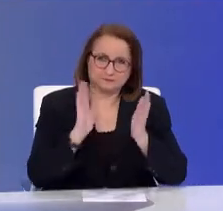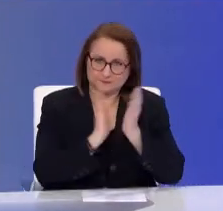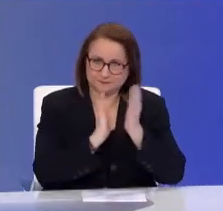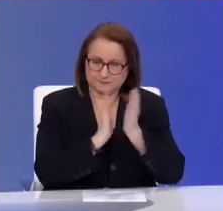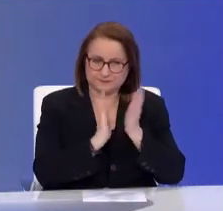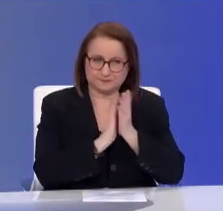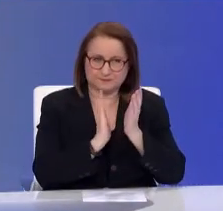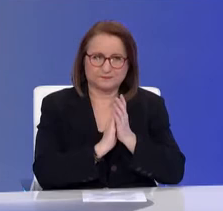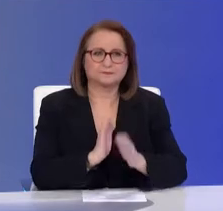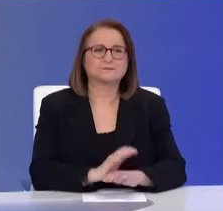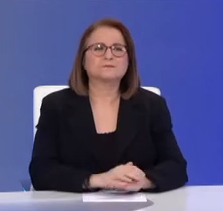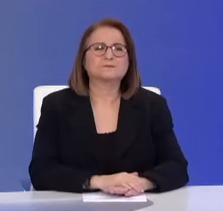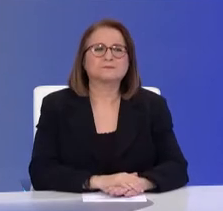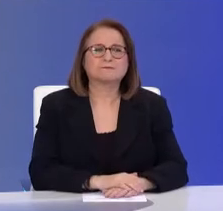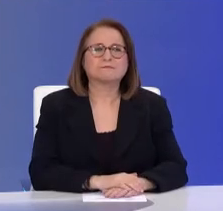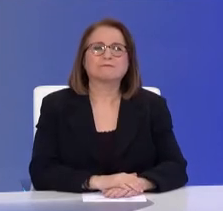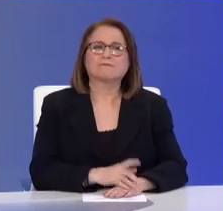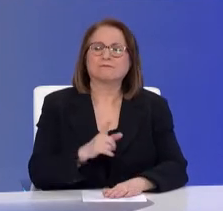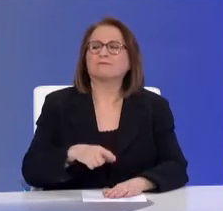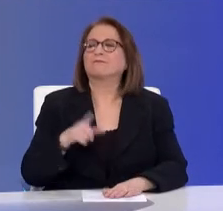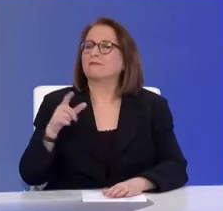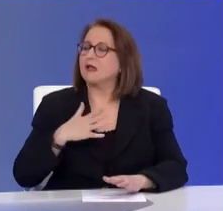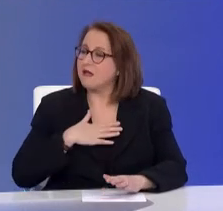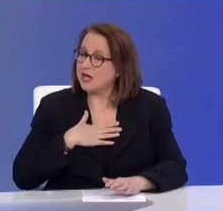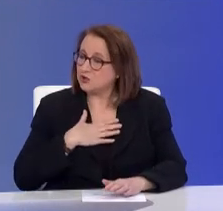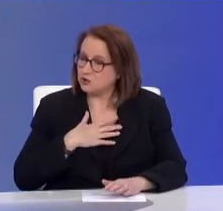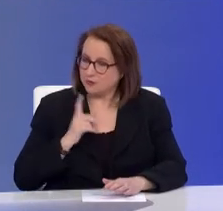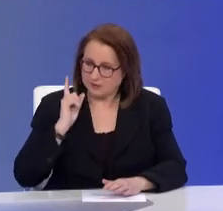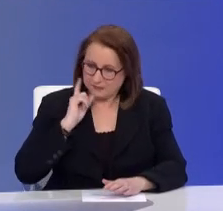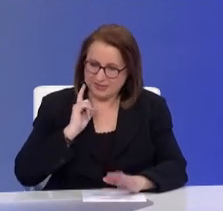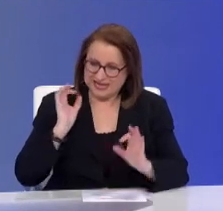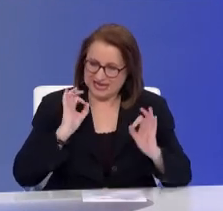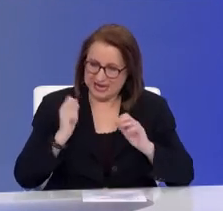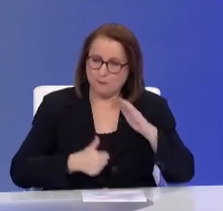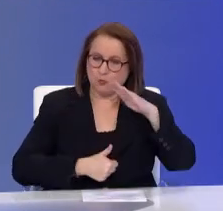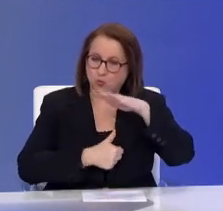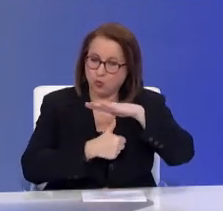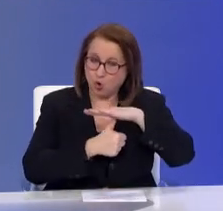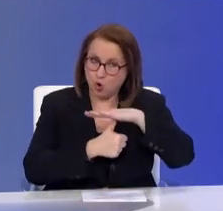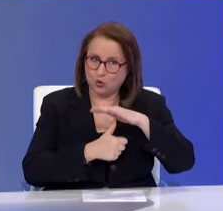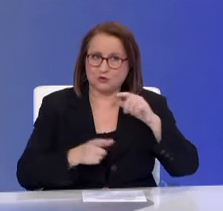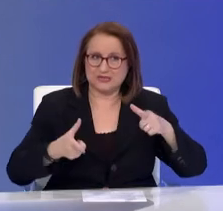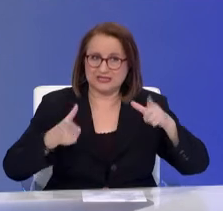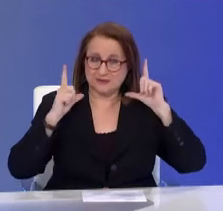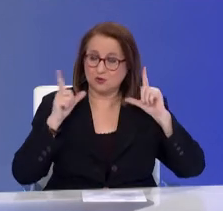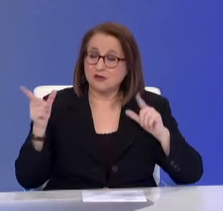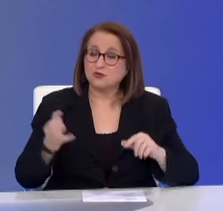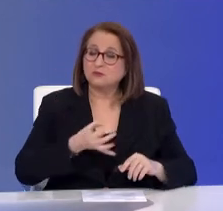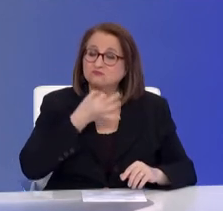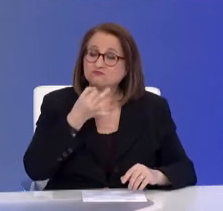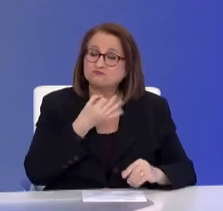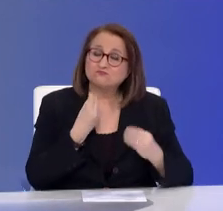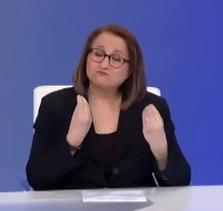Σας ευχαριστούμε, κυρία Πρόεδρε, Πρόεδρε της Δημοκρατίας, για τα εμπνευσμένα λόγια σας.